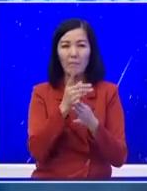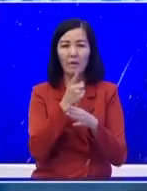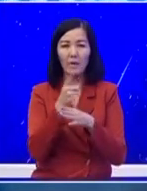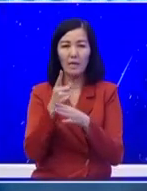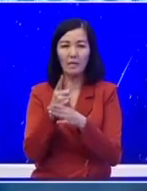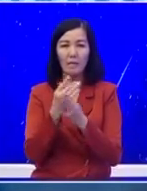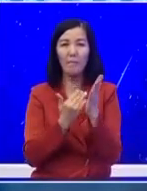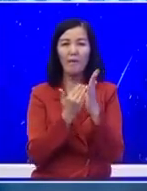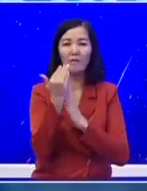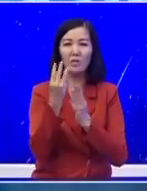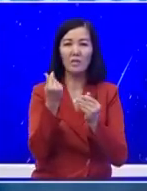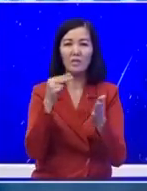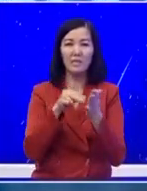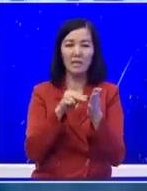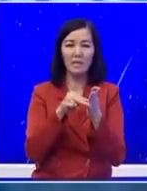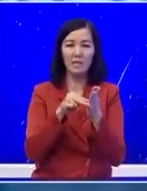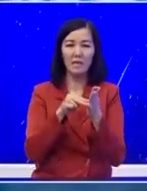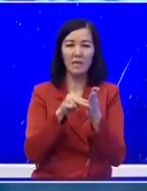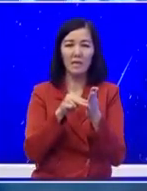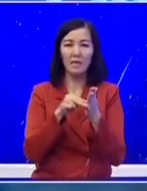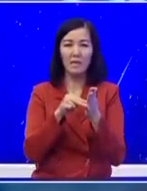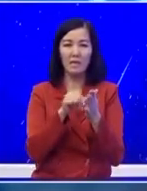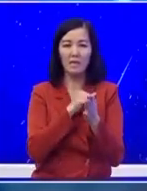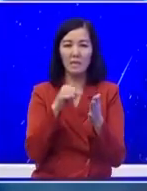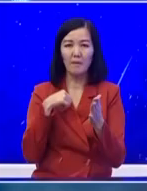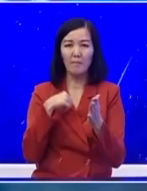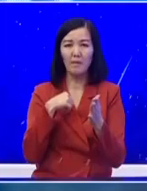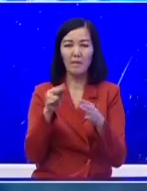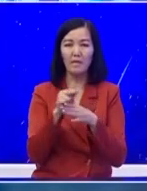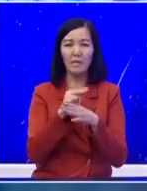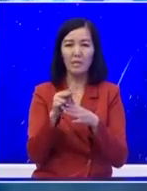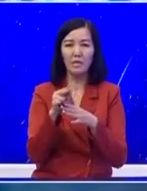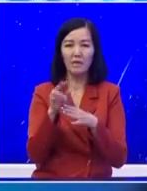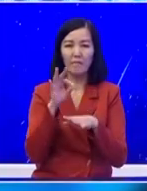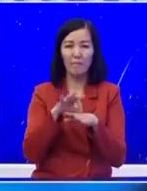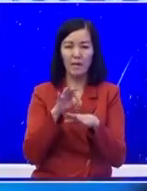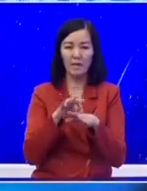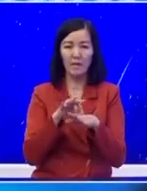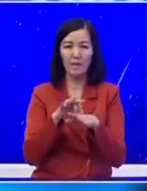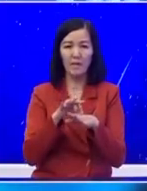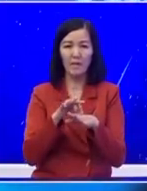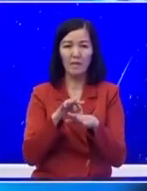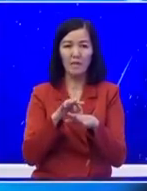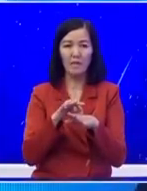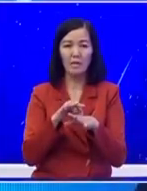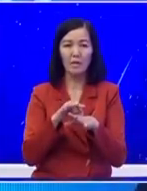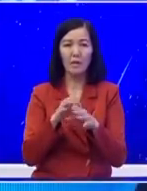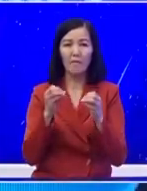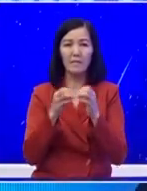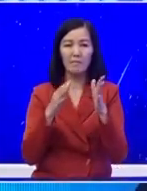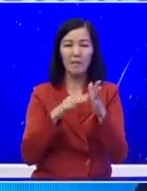воспользовались повышенным спросом населения на лекарственные средства для лечения больных от вирусных заболеваний. По 17 таким